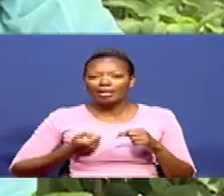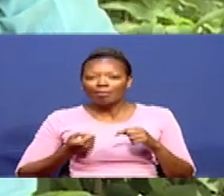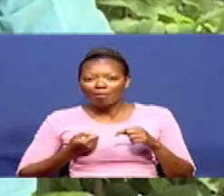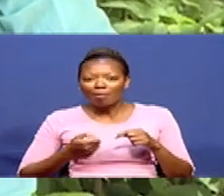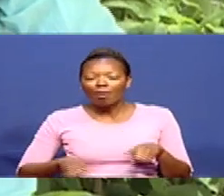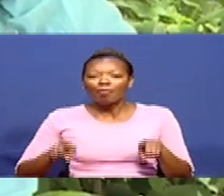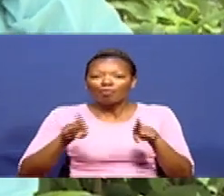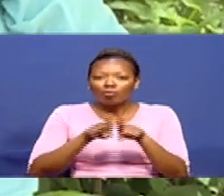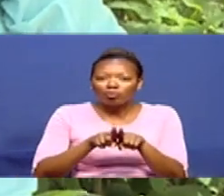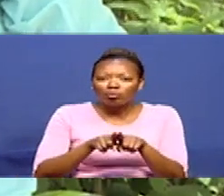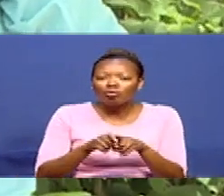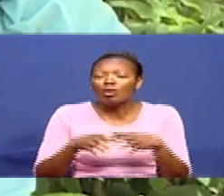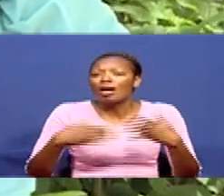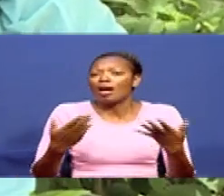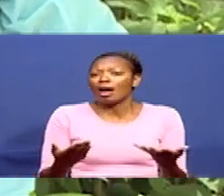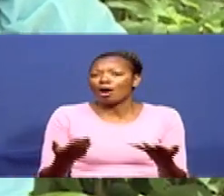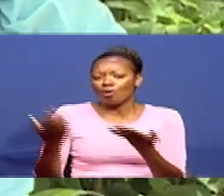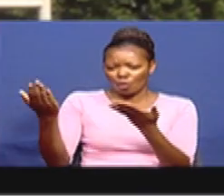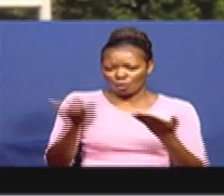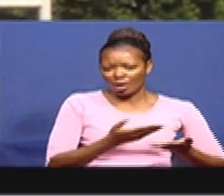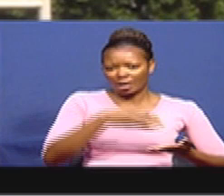Karibu kopia kwa uondo kamili.